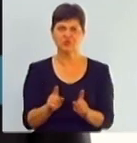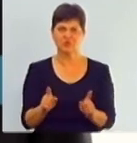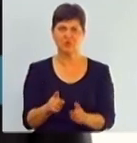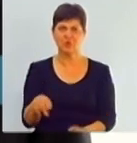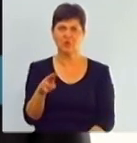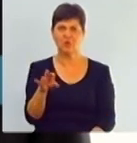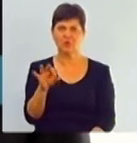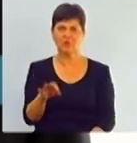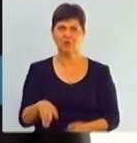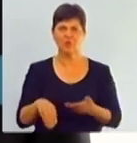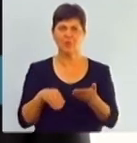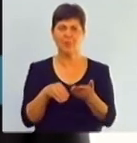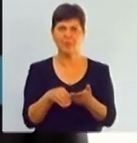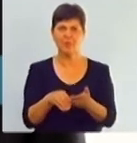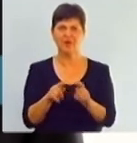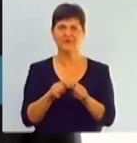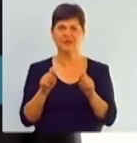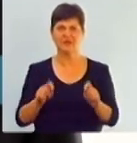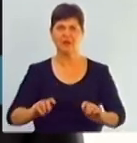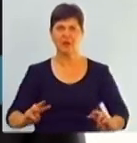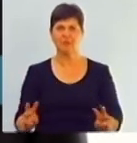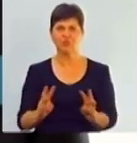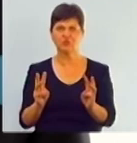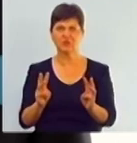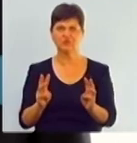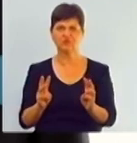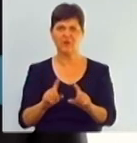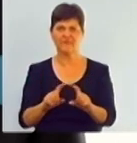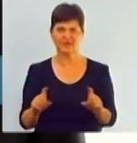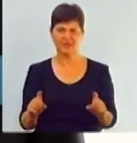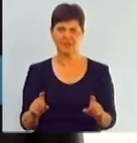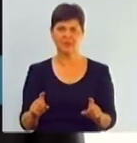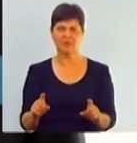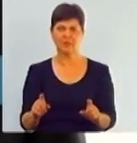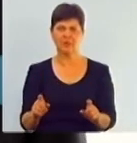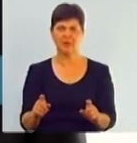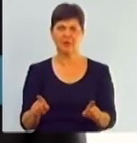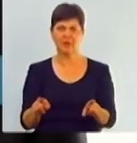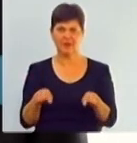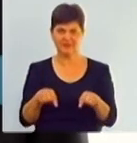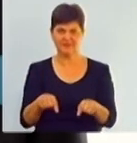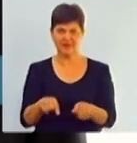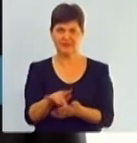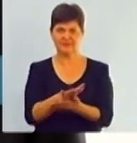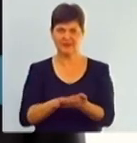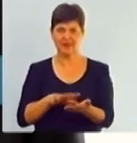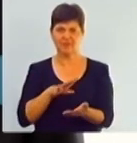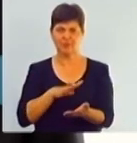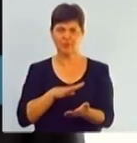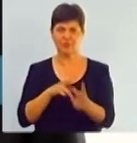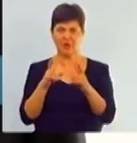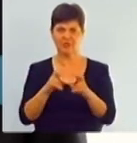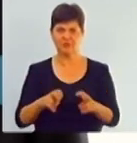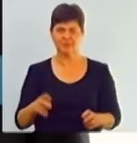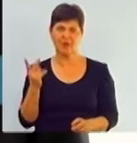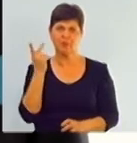щодо допомоги їм у відкритті пожежного депо. Дана заява була розглянута на постійних комісіях